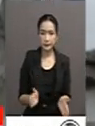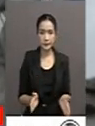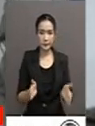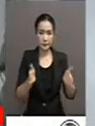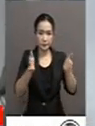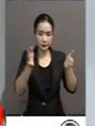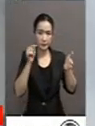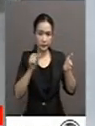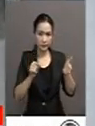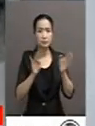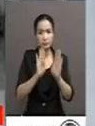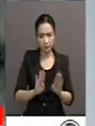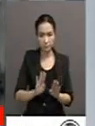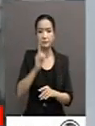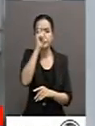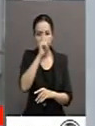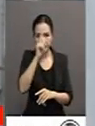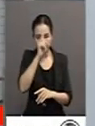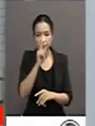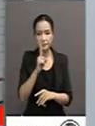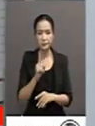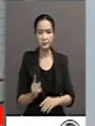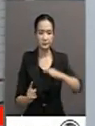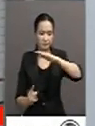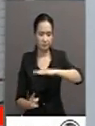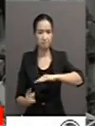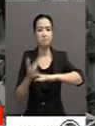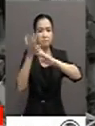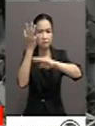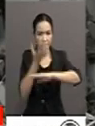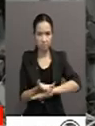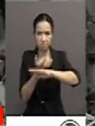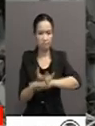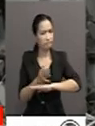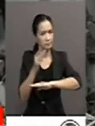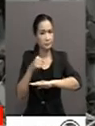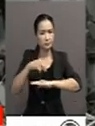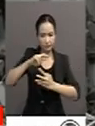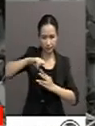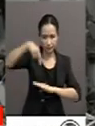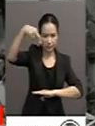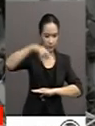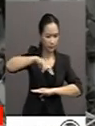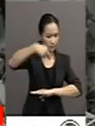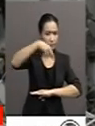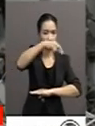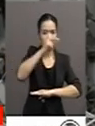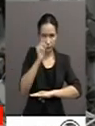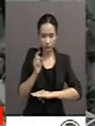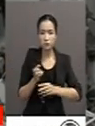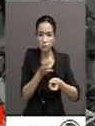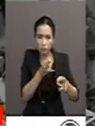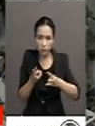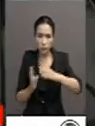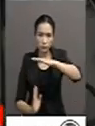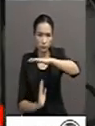เป็นการก่อสร้างแบบเยอรมันคือมันจะไม่มีคานรับน้ำหนักคุณผู้ชมเขาจะใช้ลวดสลิงขึงเอาไว้แล้วก็ต้องใช้วิธีการค้ำยันเอ